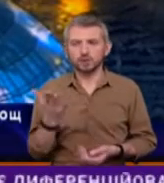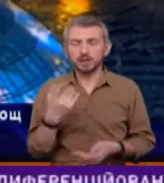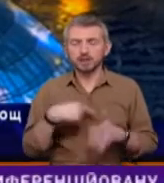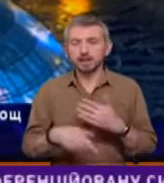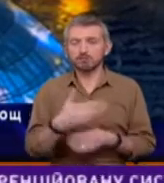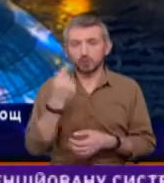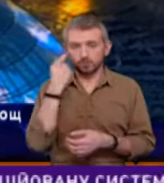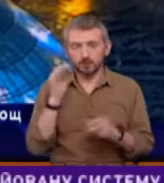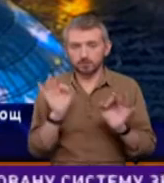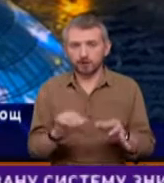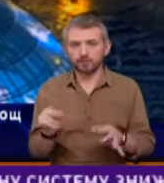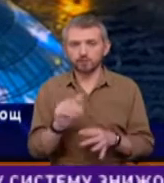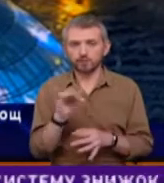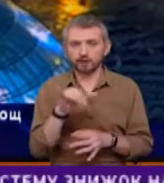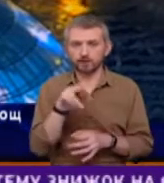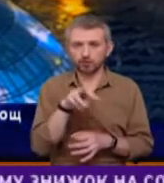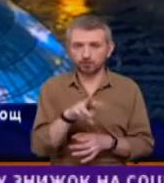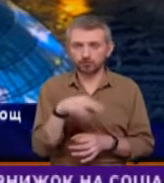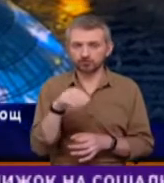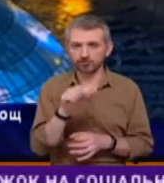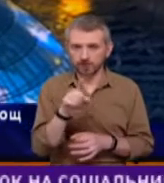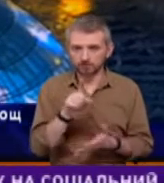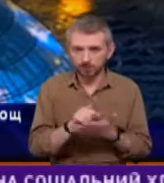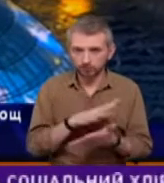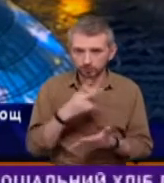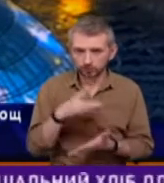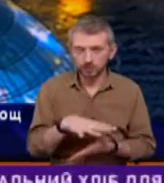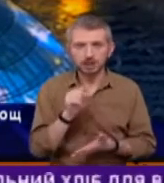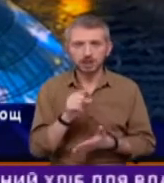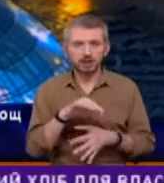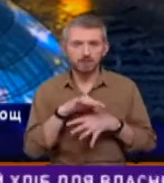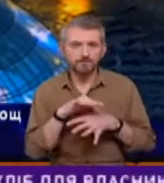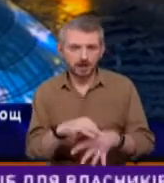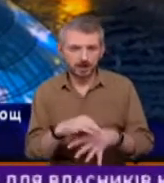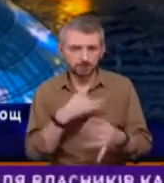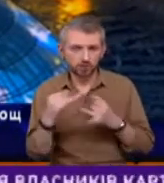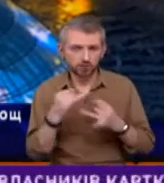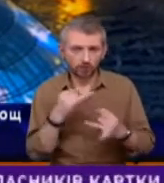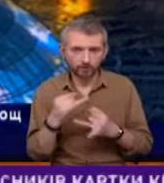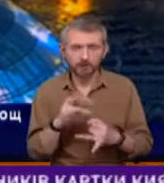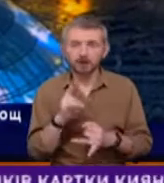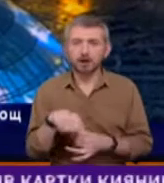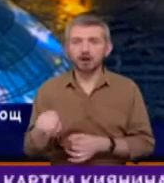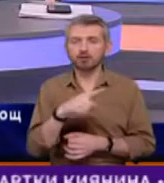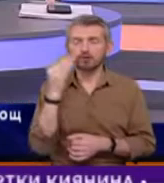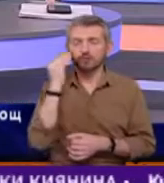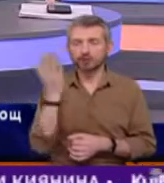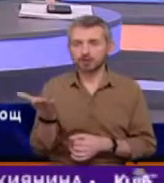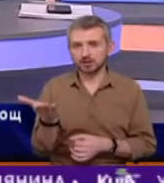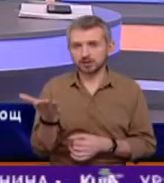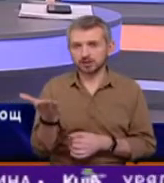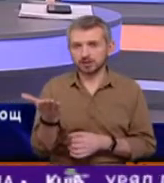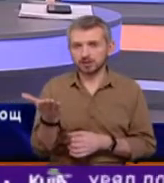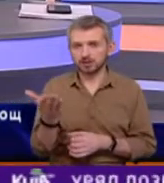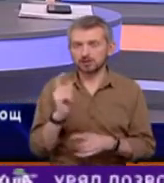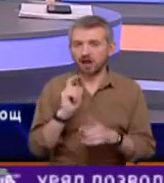ми думали правильно, що Freedom Jazz, по ідеї, мав бути. Значить, з ним вели, хоч і не артикулювали ці перемовини. Як ви оцінюєте, пане Олександре,